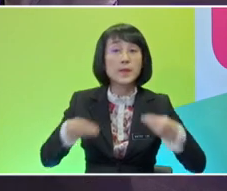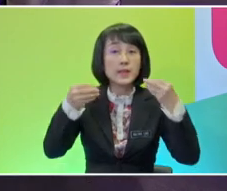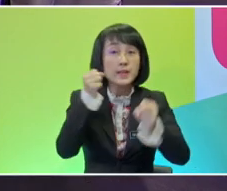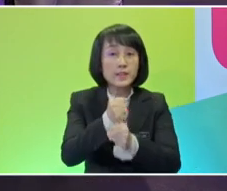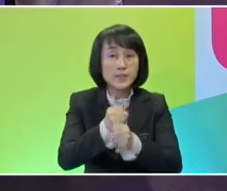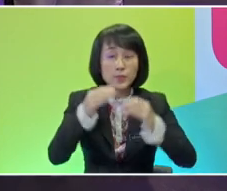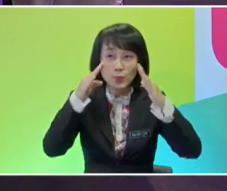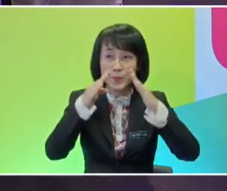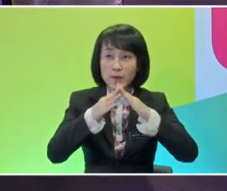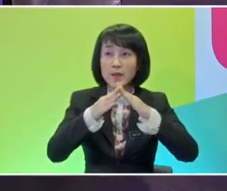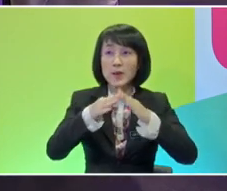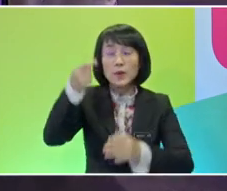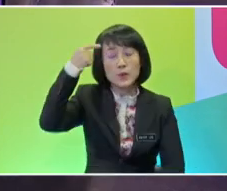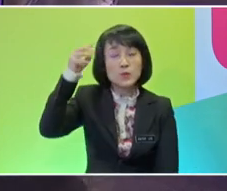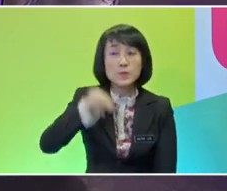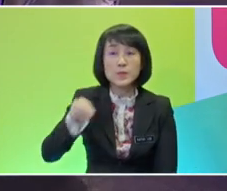sekarang